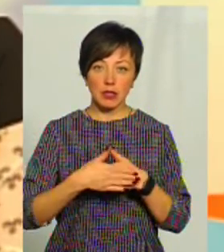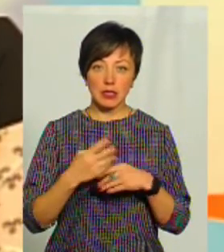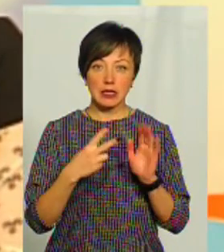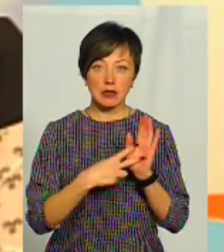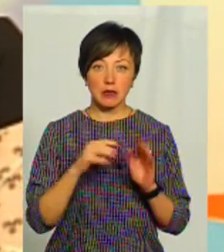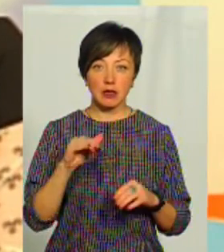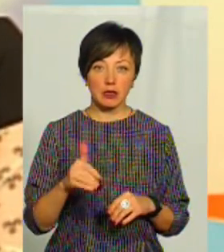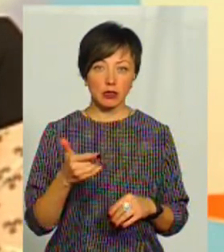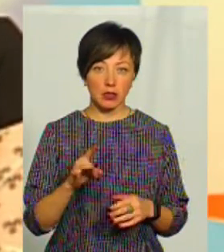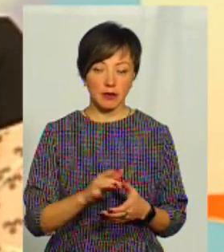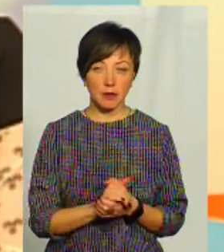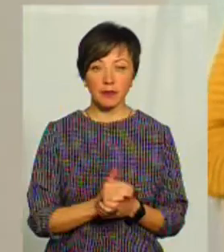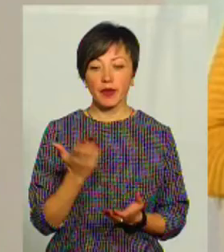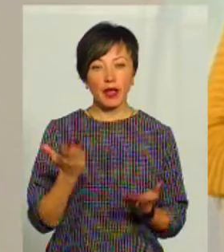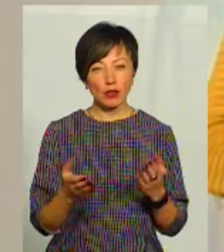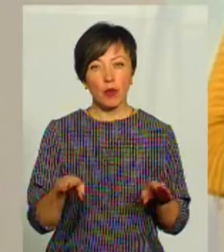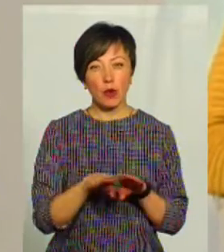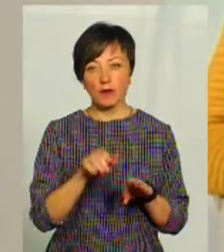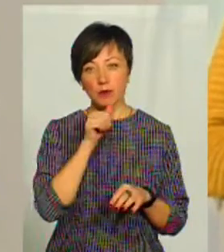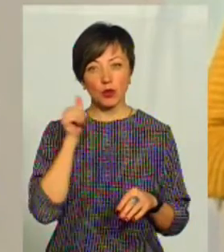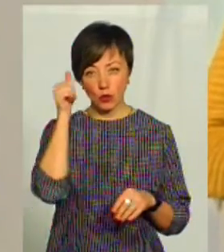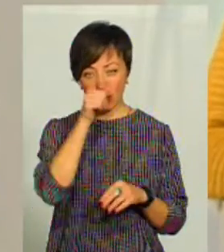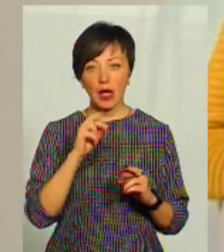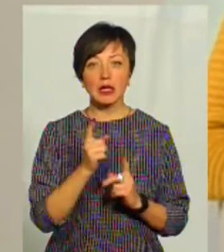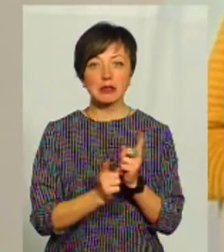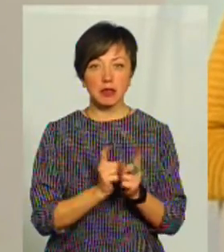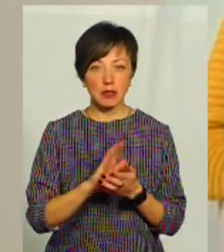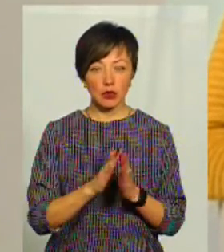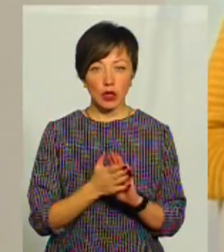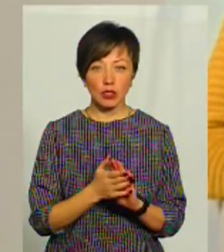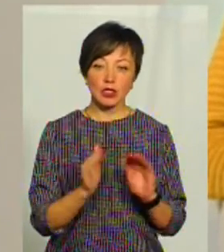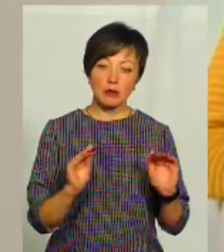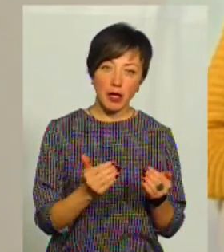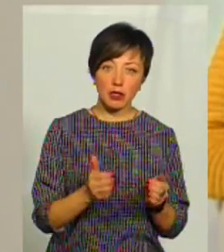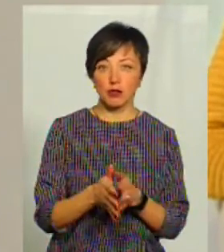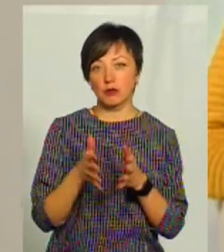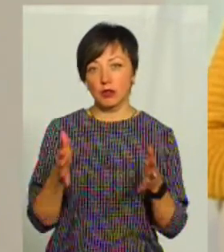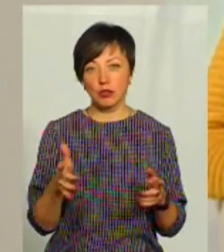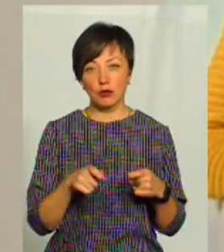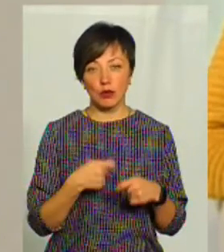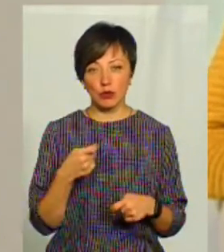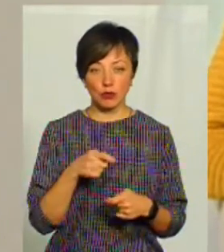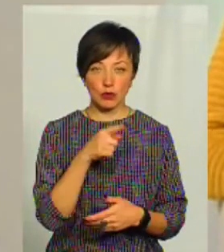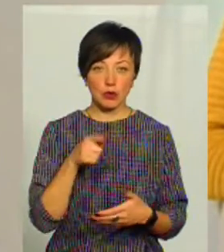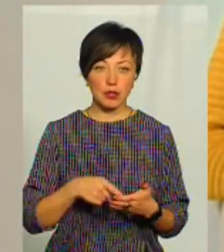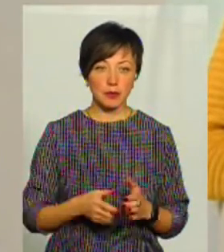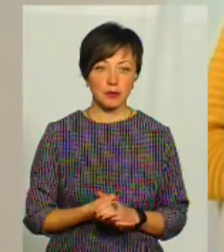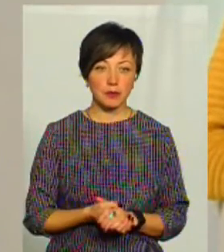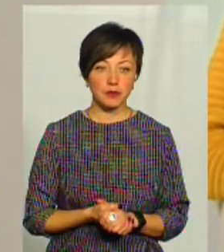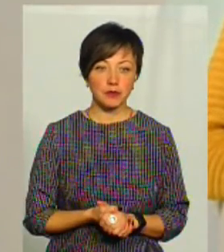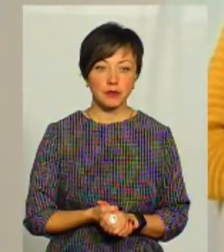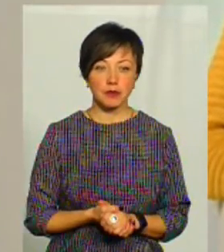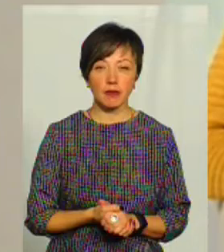близько 7 тисяч гривень. А якщо порівнювати з минулим роком, як змінюється ситуація? Чи зменшується кількість правопорушників, чи